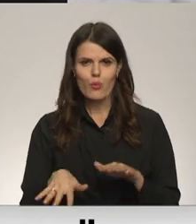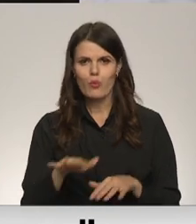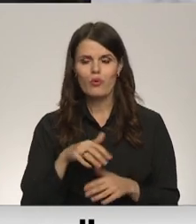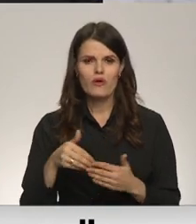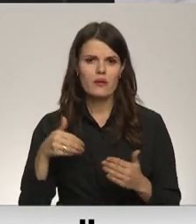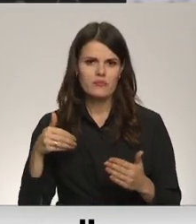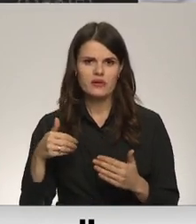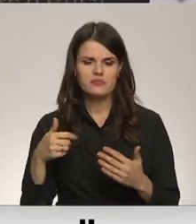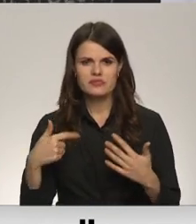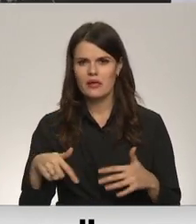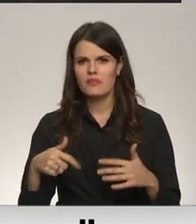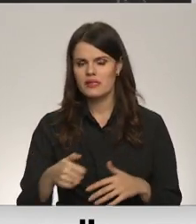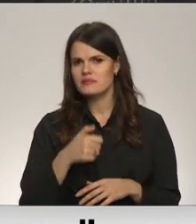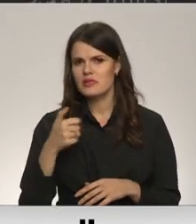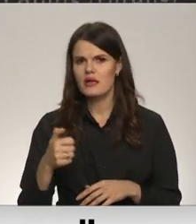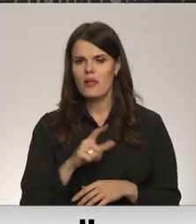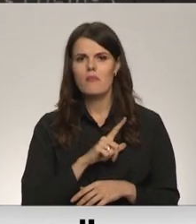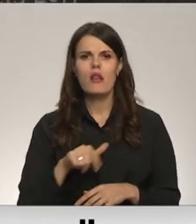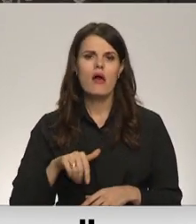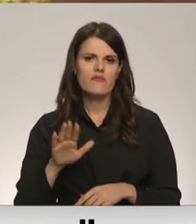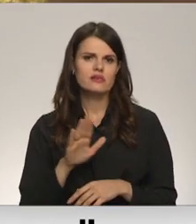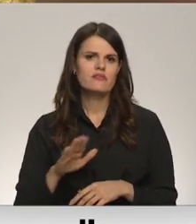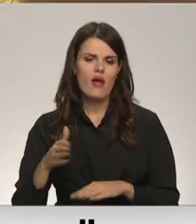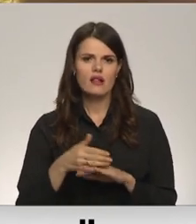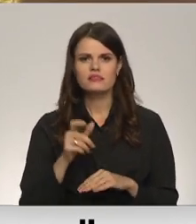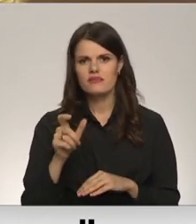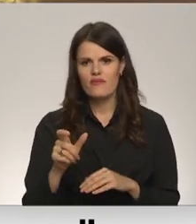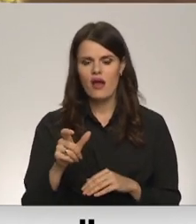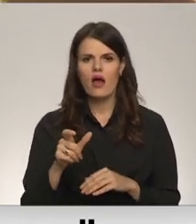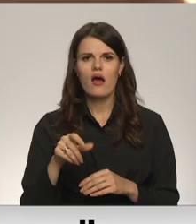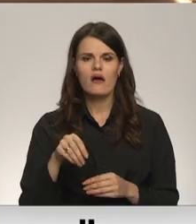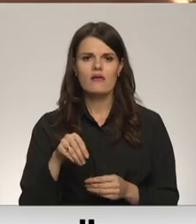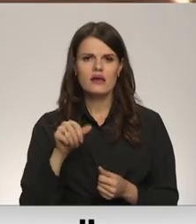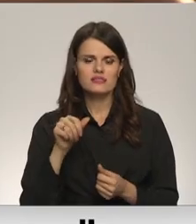pirms vairāk nekā 70 gadiem Latvijas valsts vārdā izdzisa